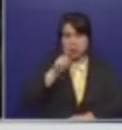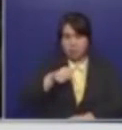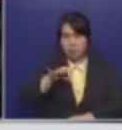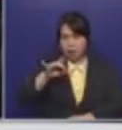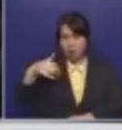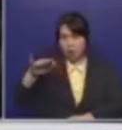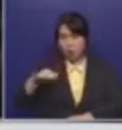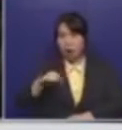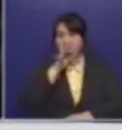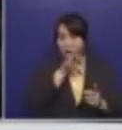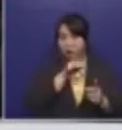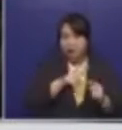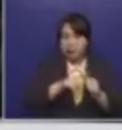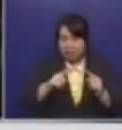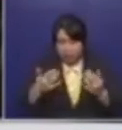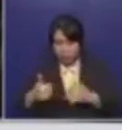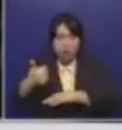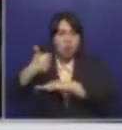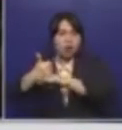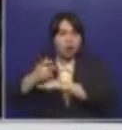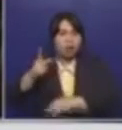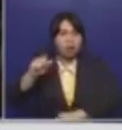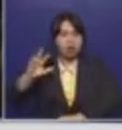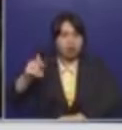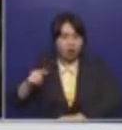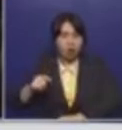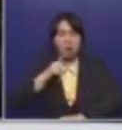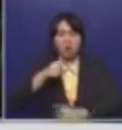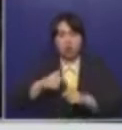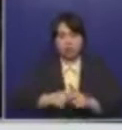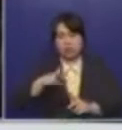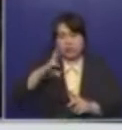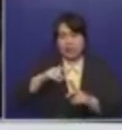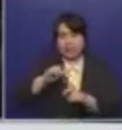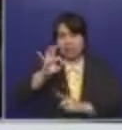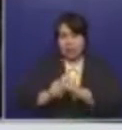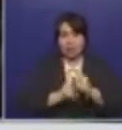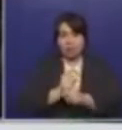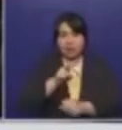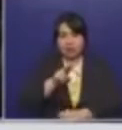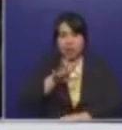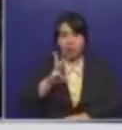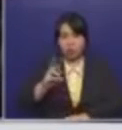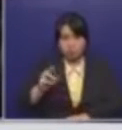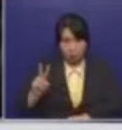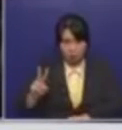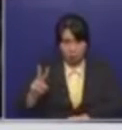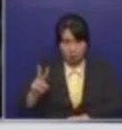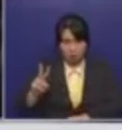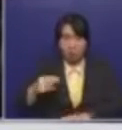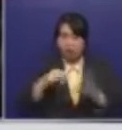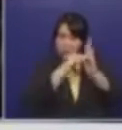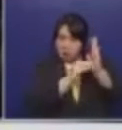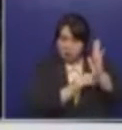ดีก่อนจะมีคำสั่งหัวหน้าคสช.ลงวันที่9กรกฎาคม2562ให้โอนย้ายคดี